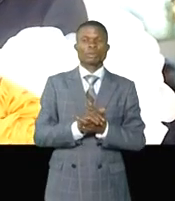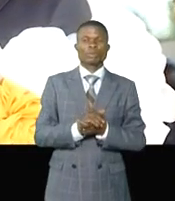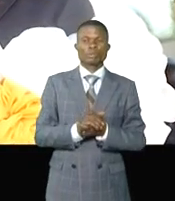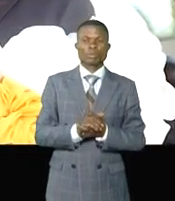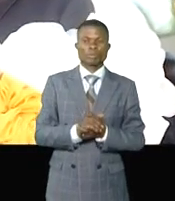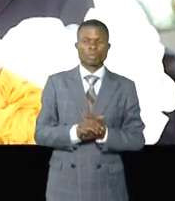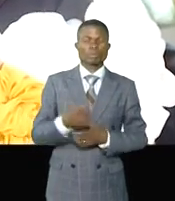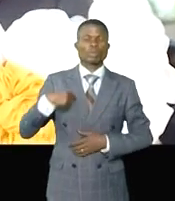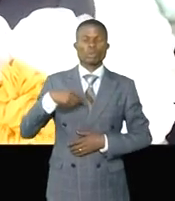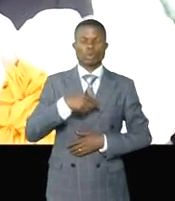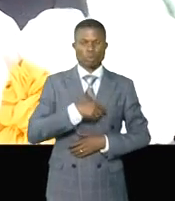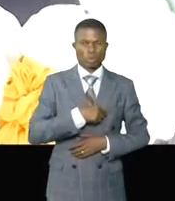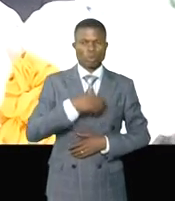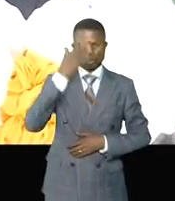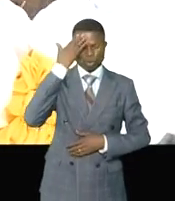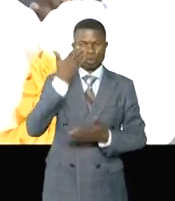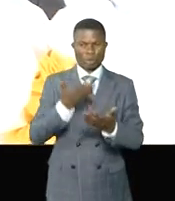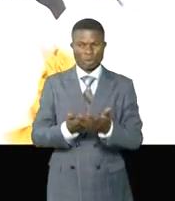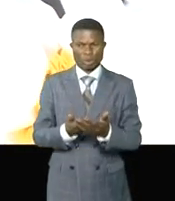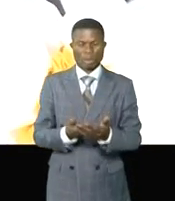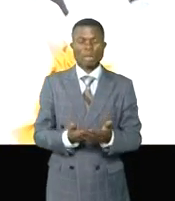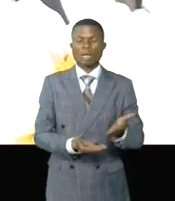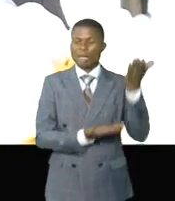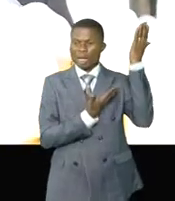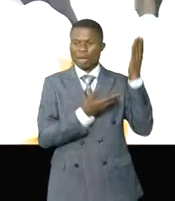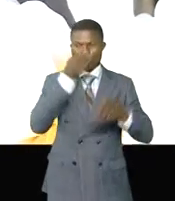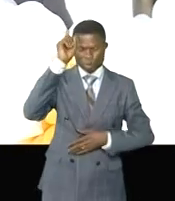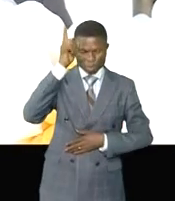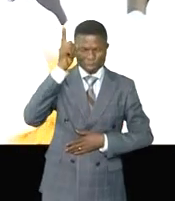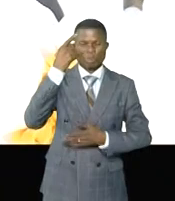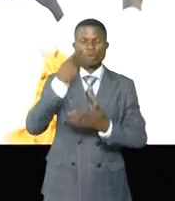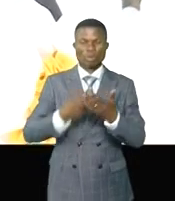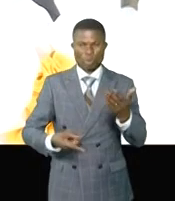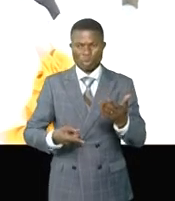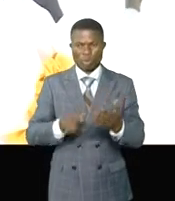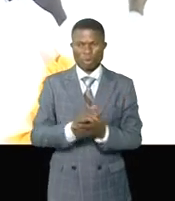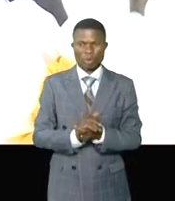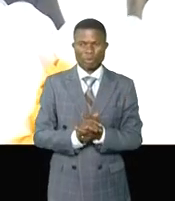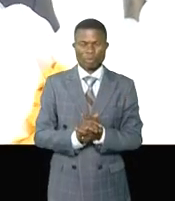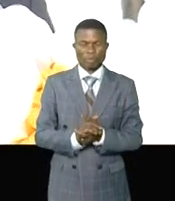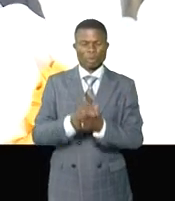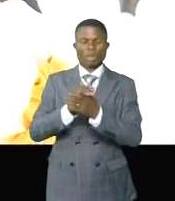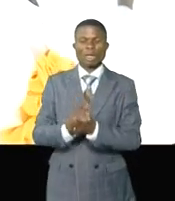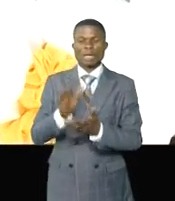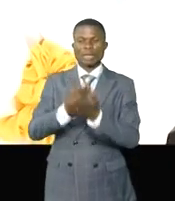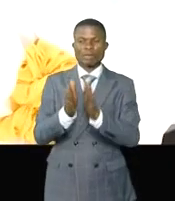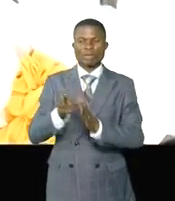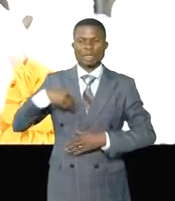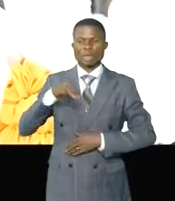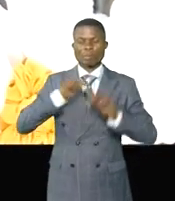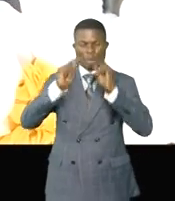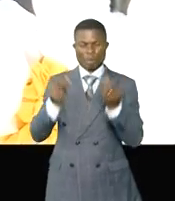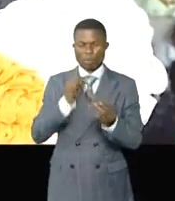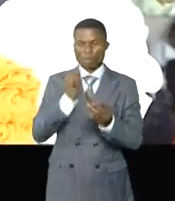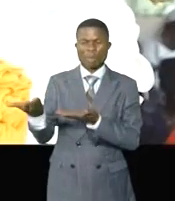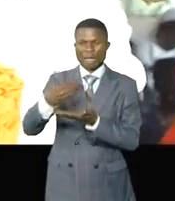partie. Le plus important n'est pas de faire partie de ce groupe, mais c'est de le marquer